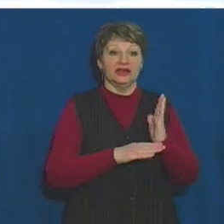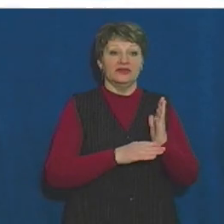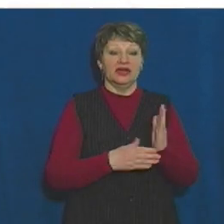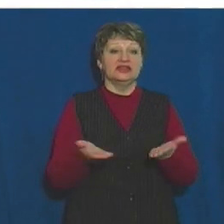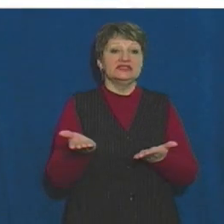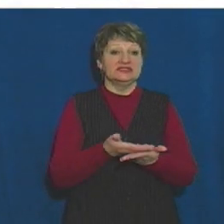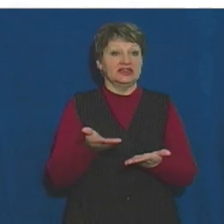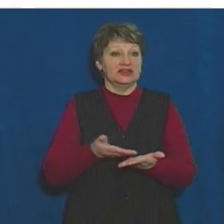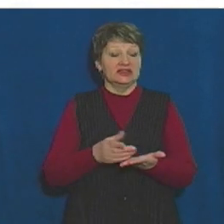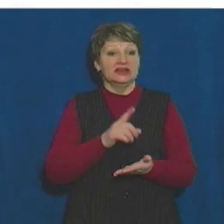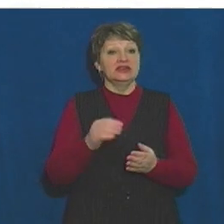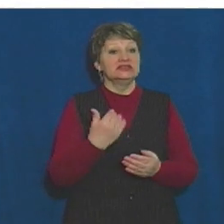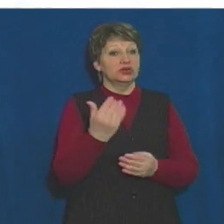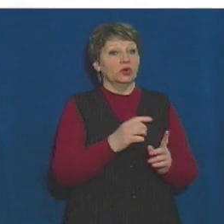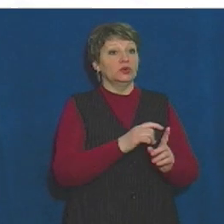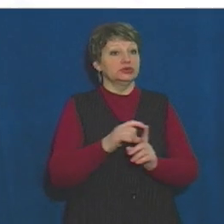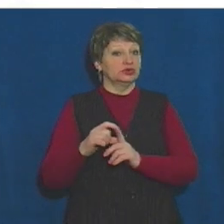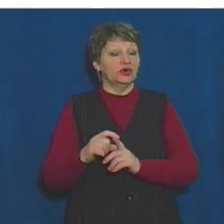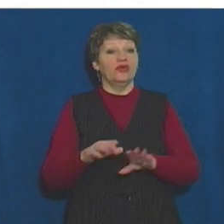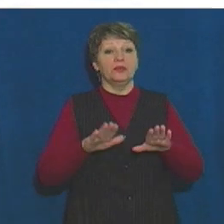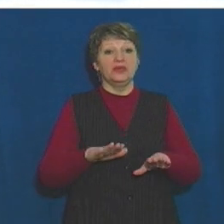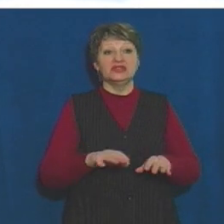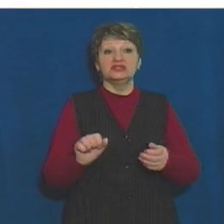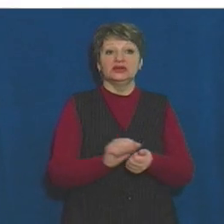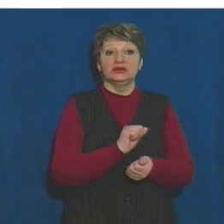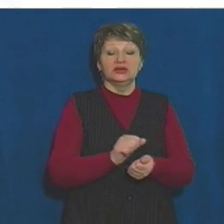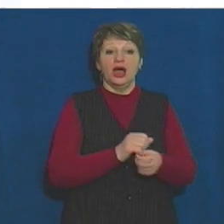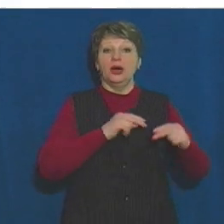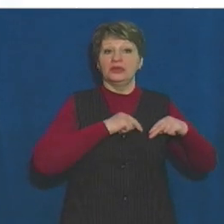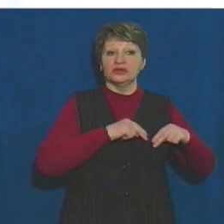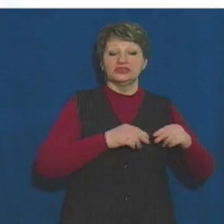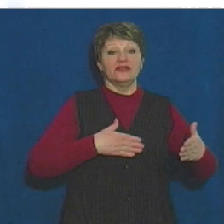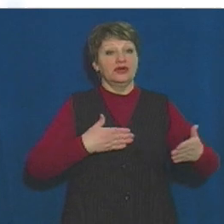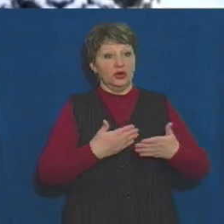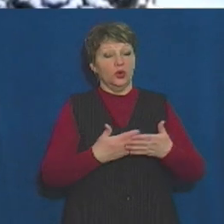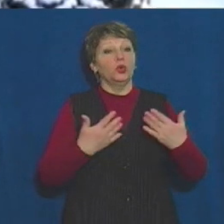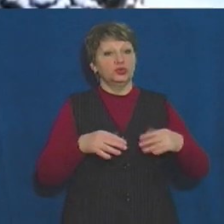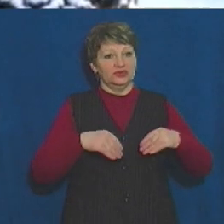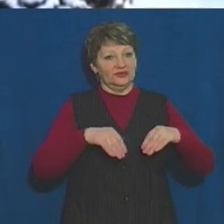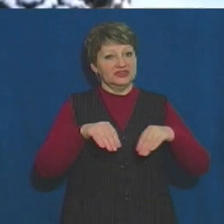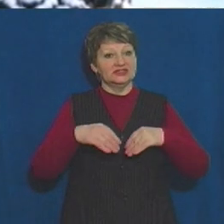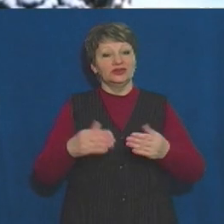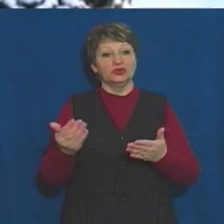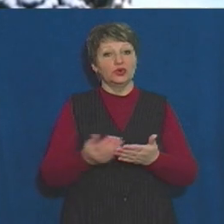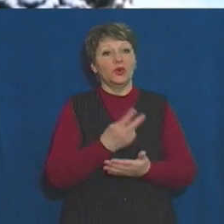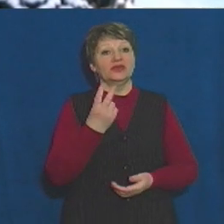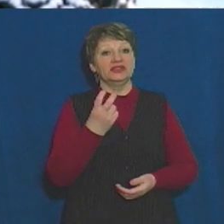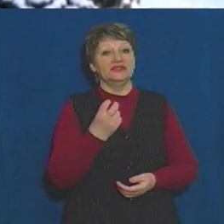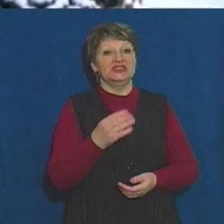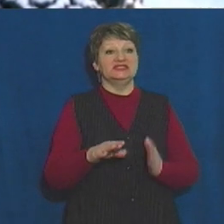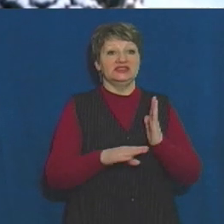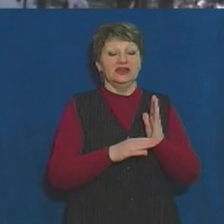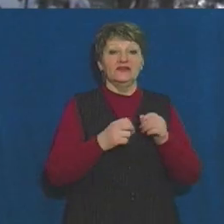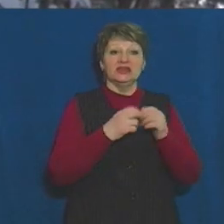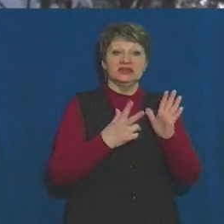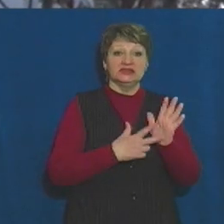зрізати. Зі слів Андрія Кучі, на місці сухостою працівники парку та волонтери вже висадили 200 дерев. У 2018 році ми посадили